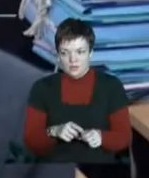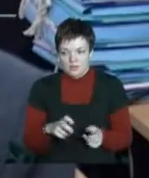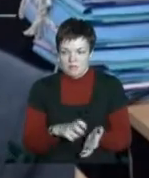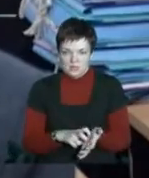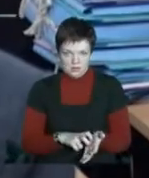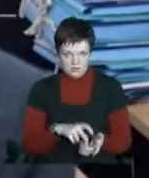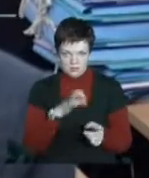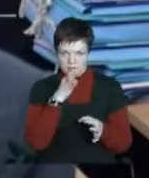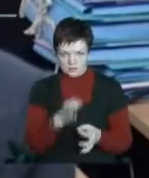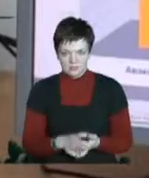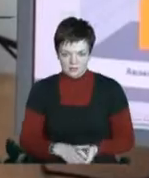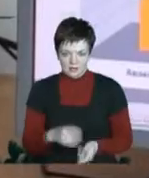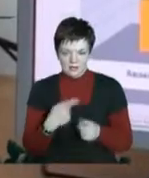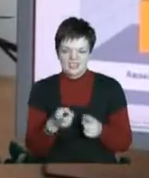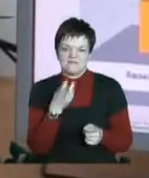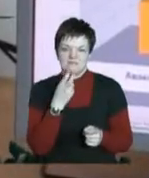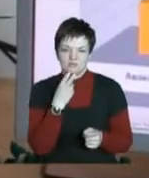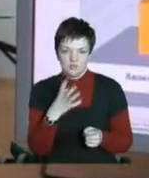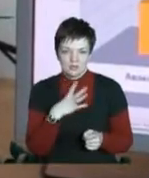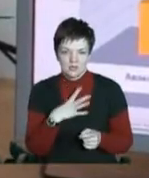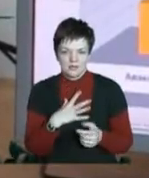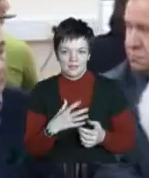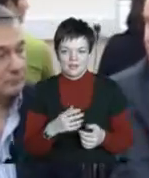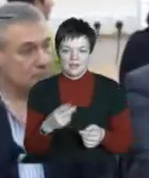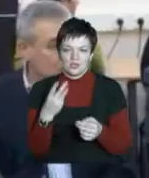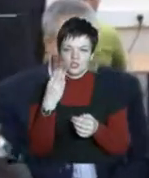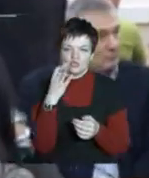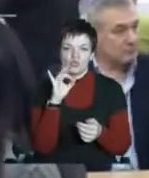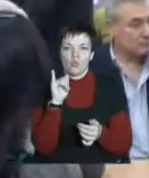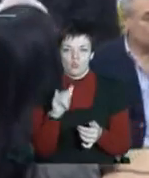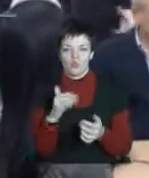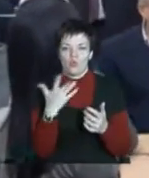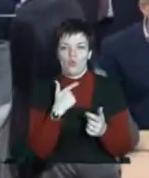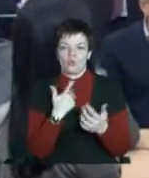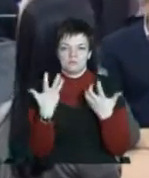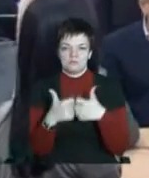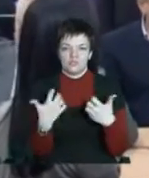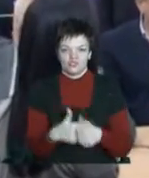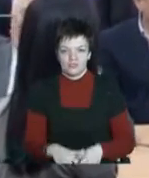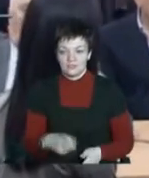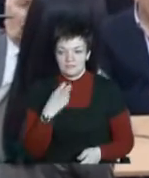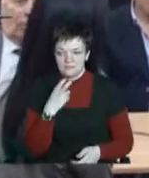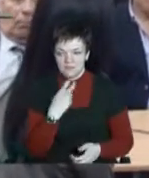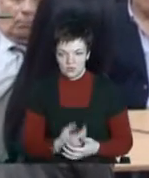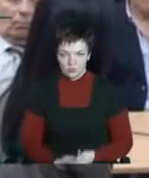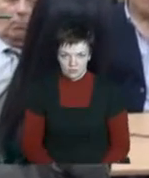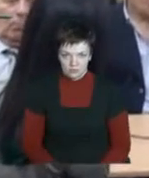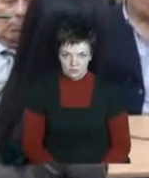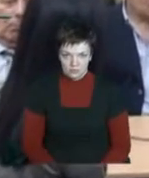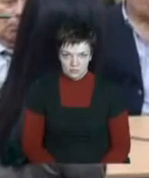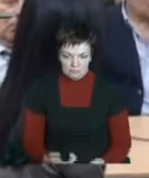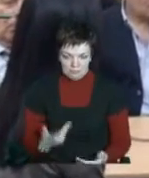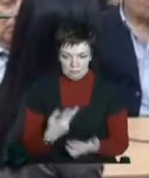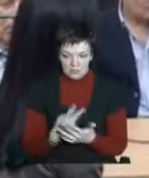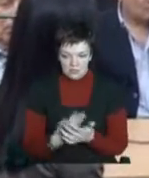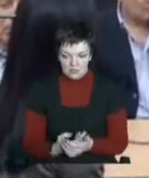было устроено низкопробное шоу пересчета голосов, а на самом деле уже подогнанных протоколов. Процесс подсчета